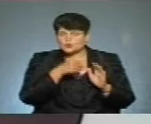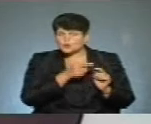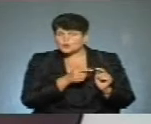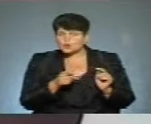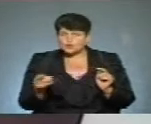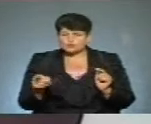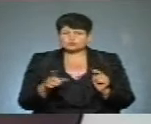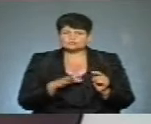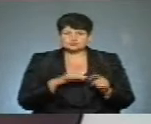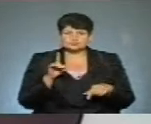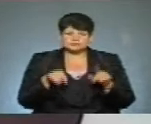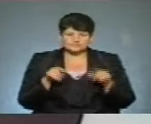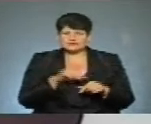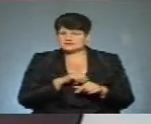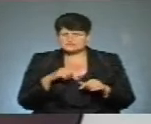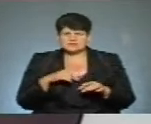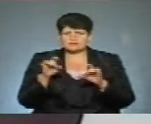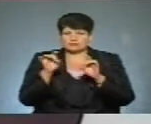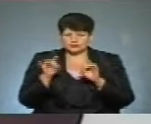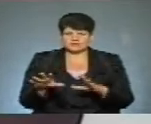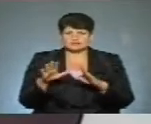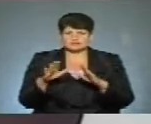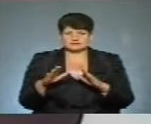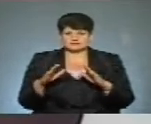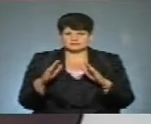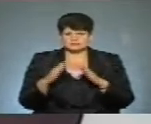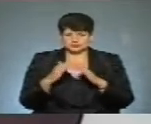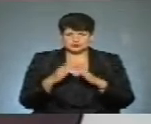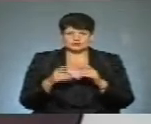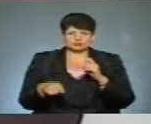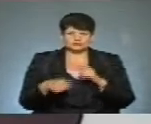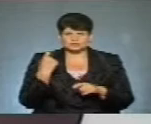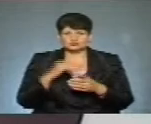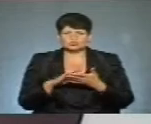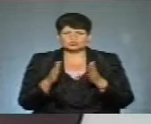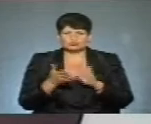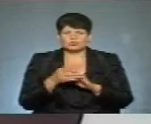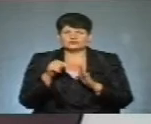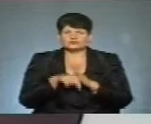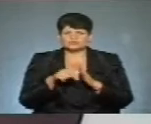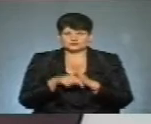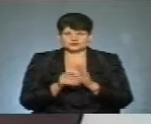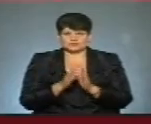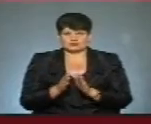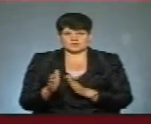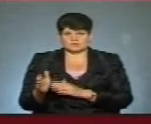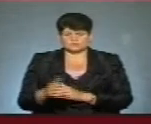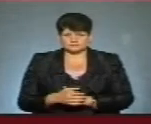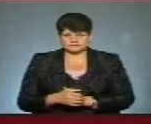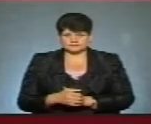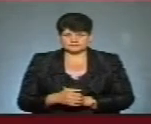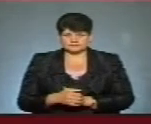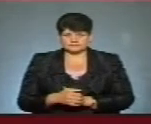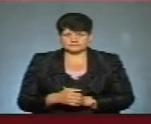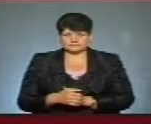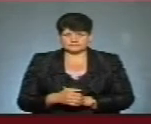він періодично самовільно покидав територію геріатричного закладу, порушуючи умови внутрішнього розпорядку.